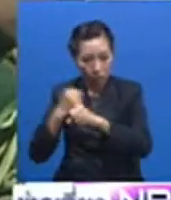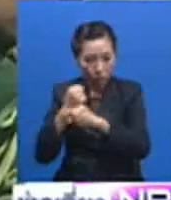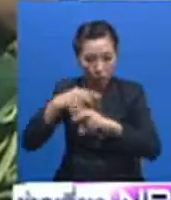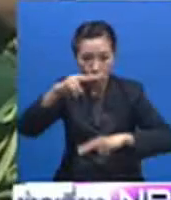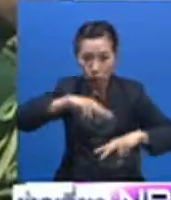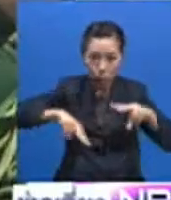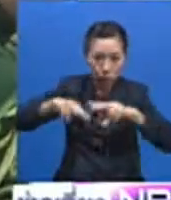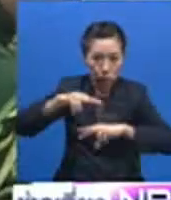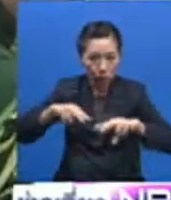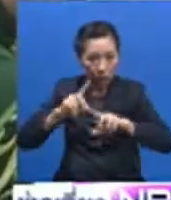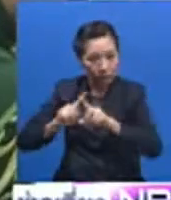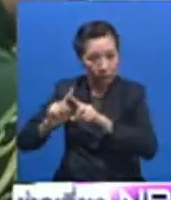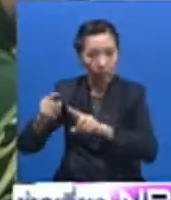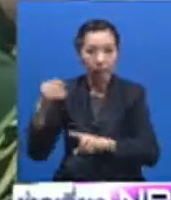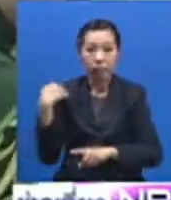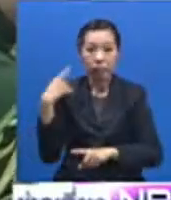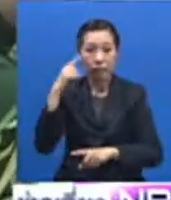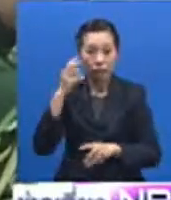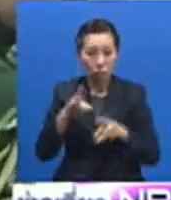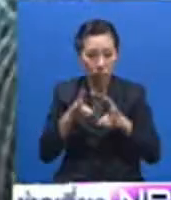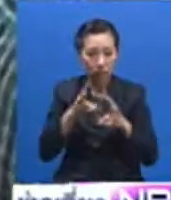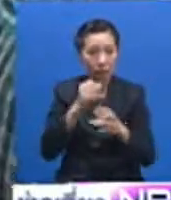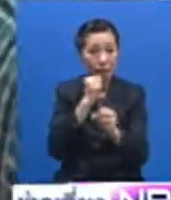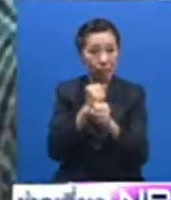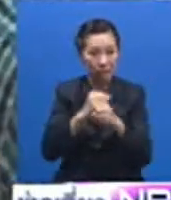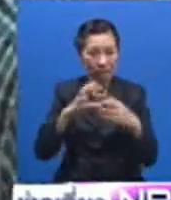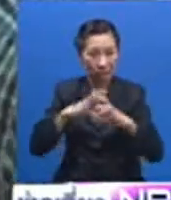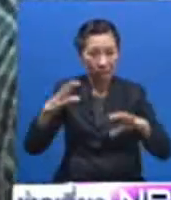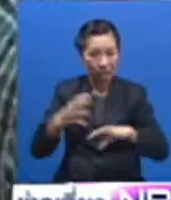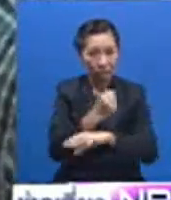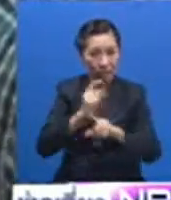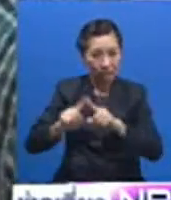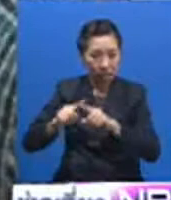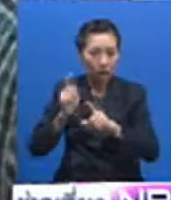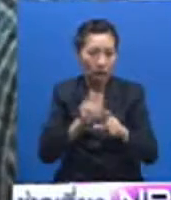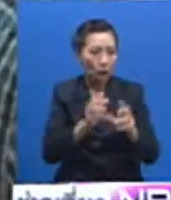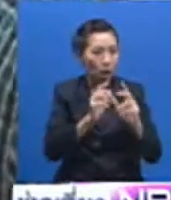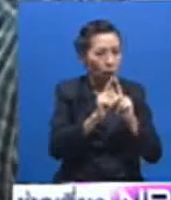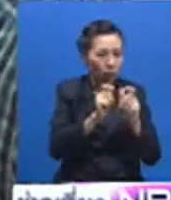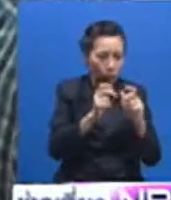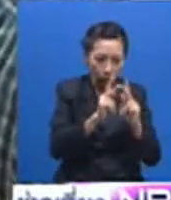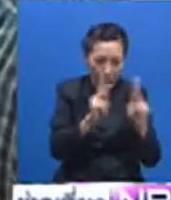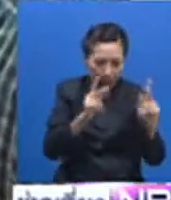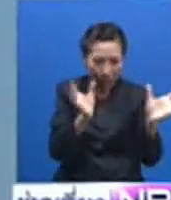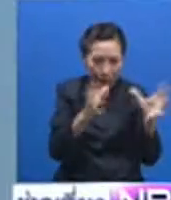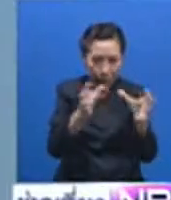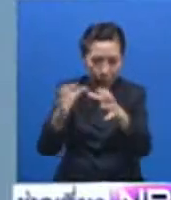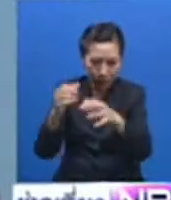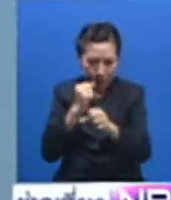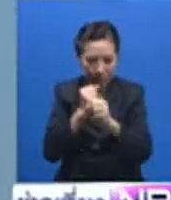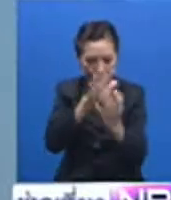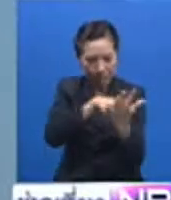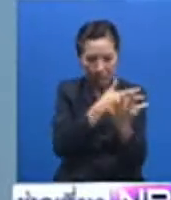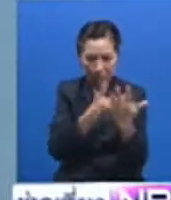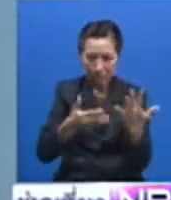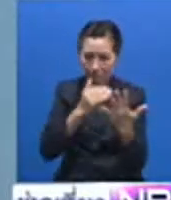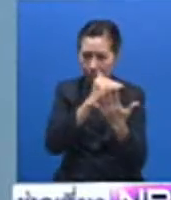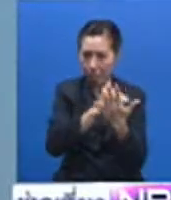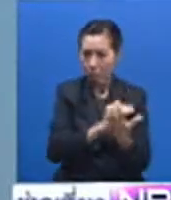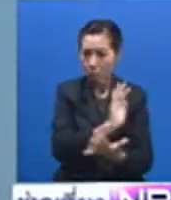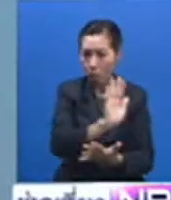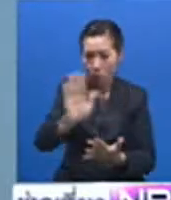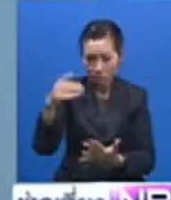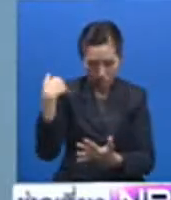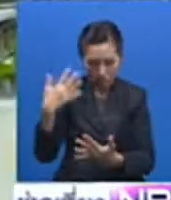ในชีวิตและทรัพย์สินมาตรการในการทำงานด้านการเมืองซึ่งจะต่างๆมีแผนงานโครงการอยู่แล้วจะได้ลงไปปฏิบัติงานพร้อม